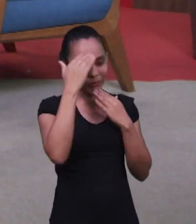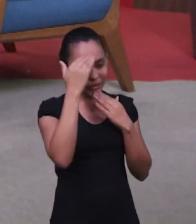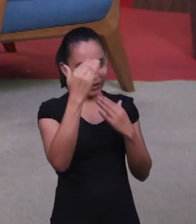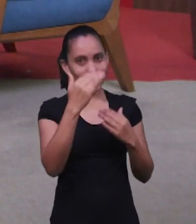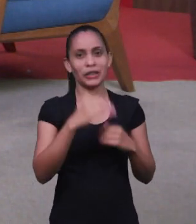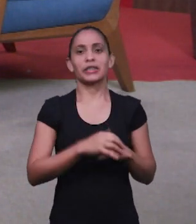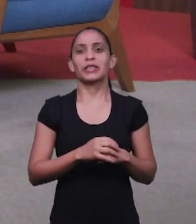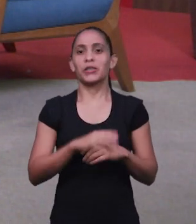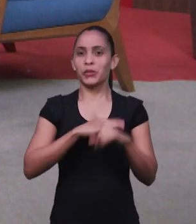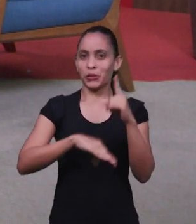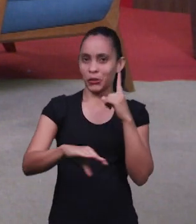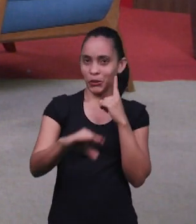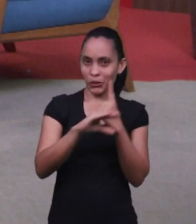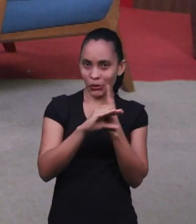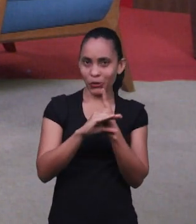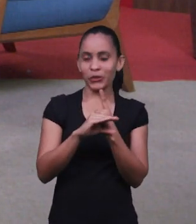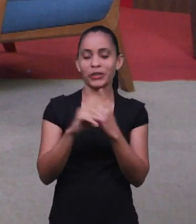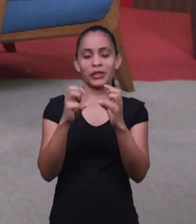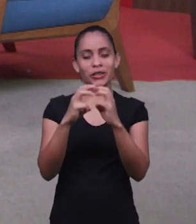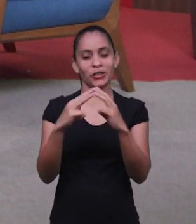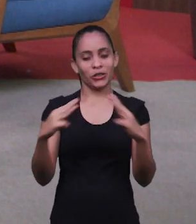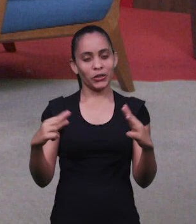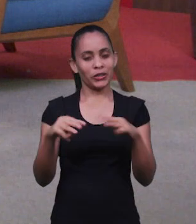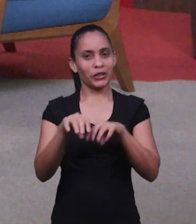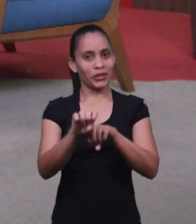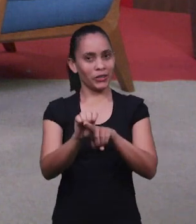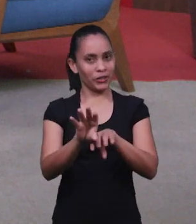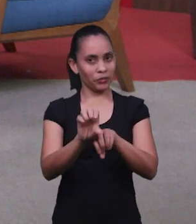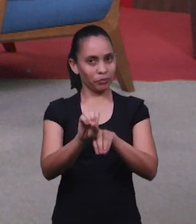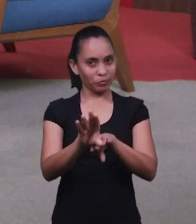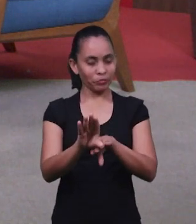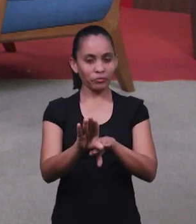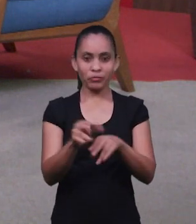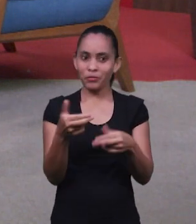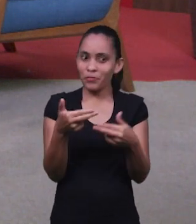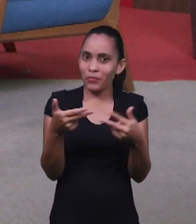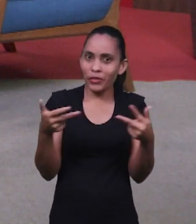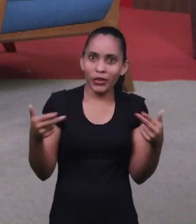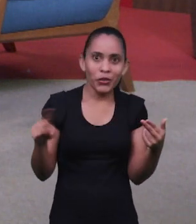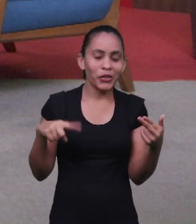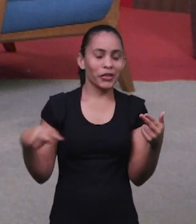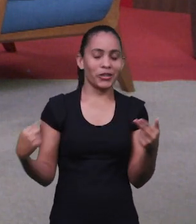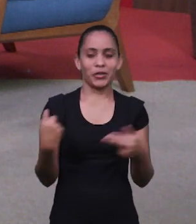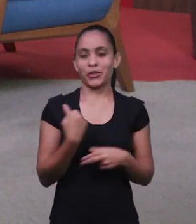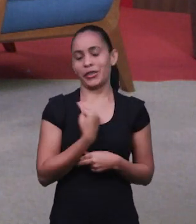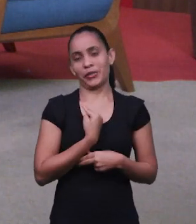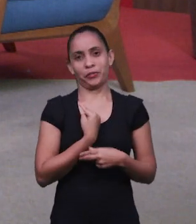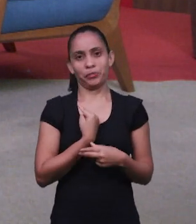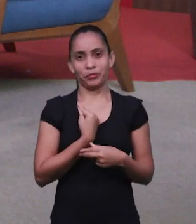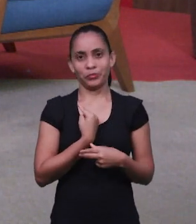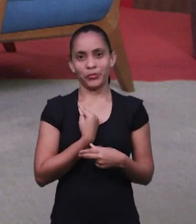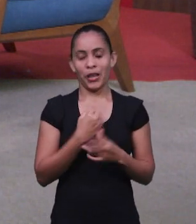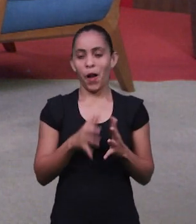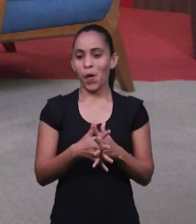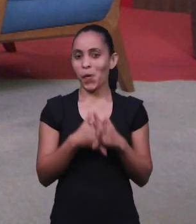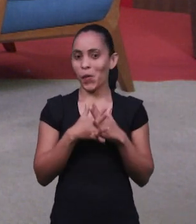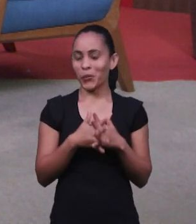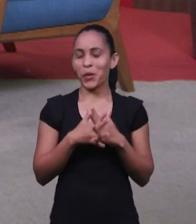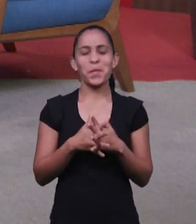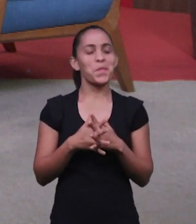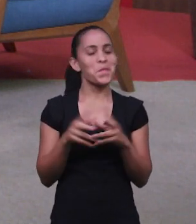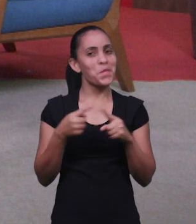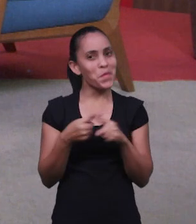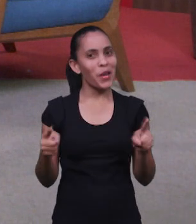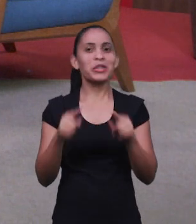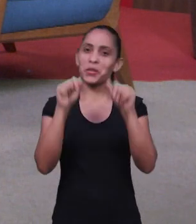du Manaïm. Excusez-moi, les sons du Manaïm, c'est beaucoup de choses que des fois on se confond, mais